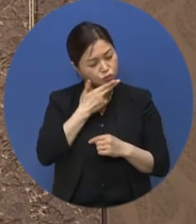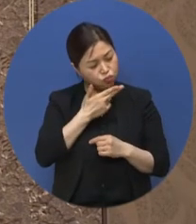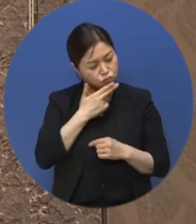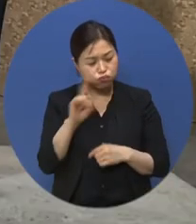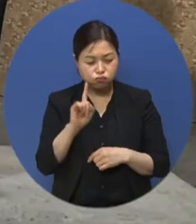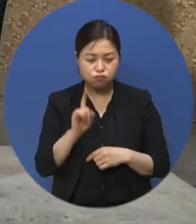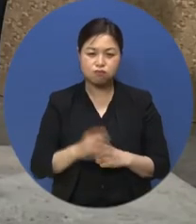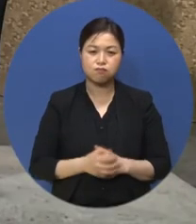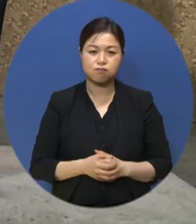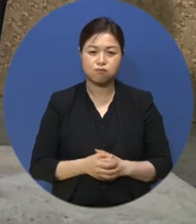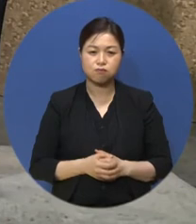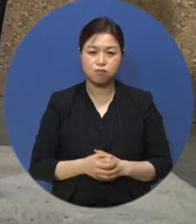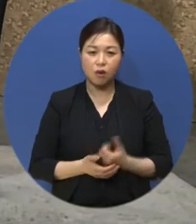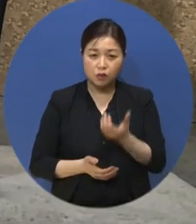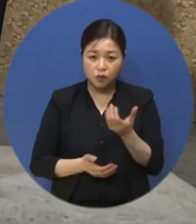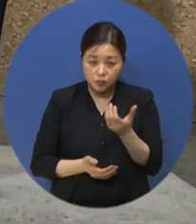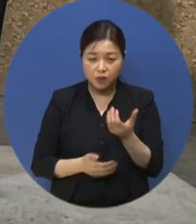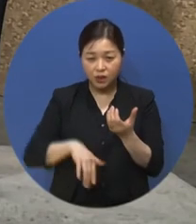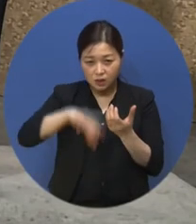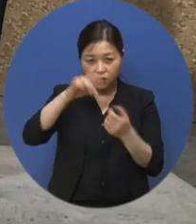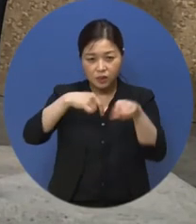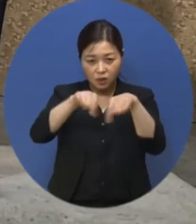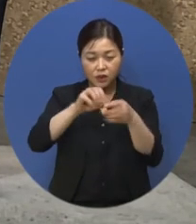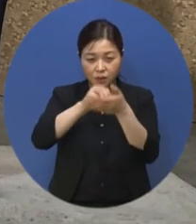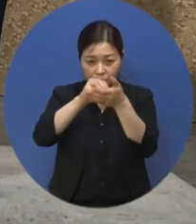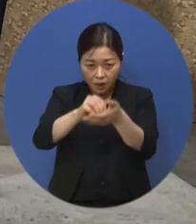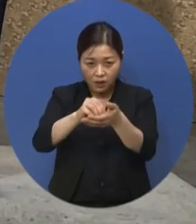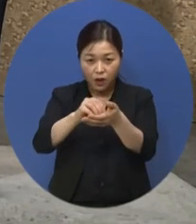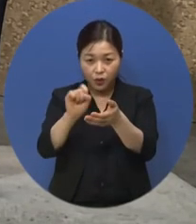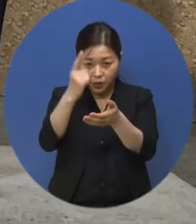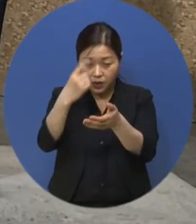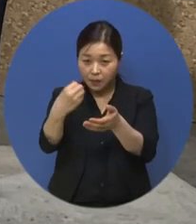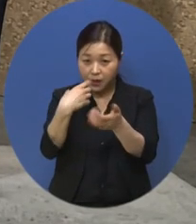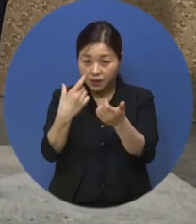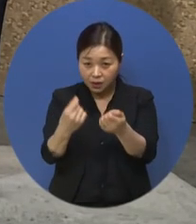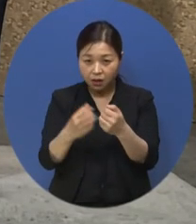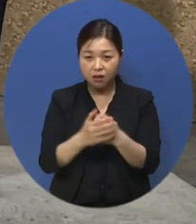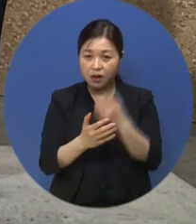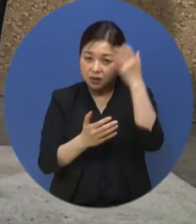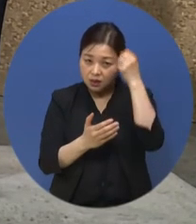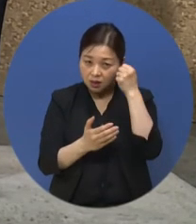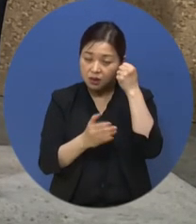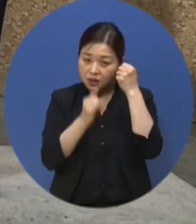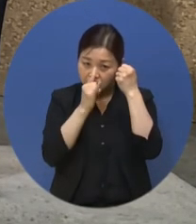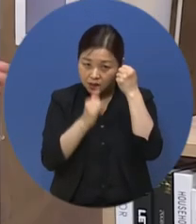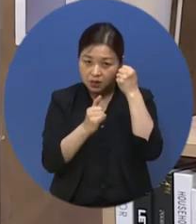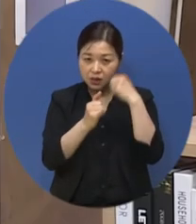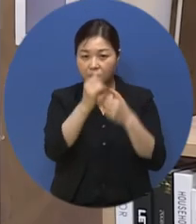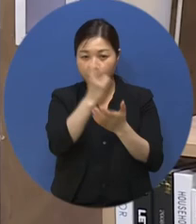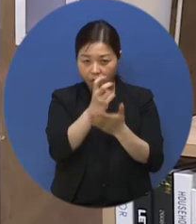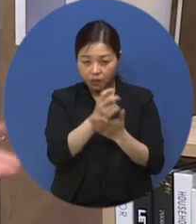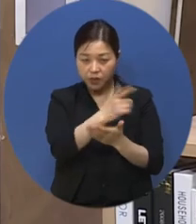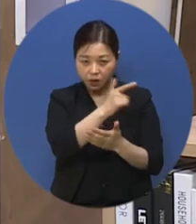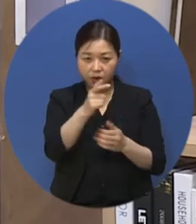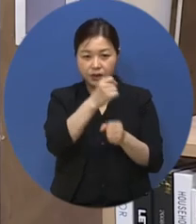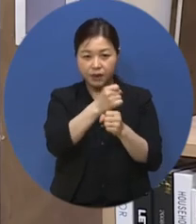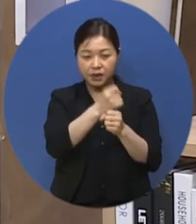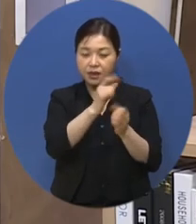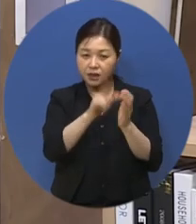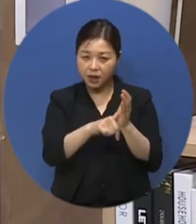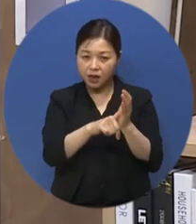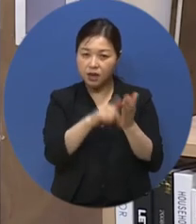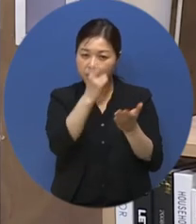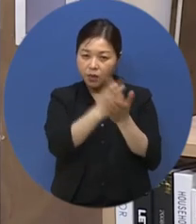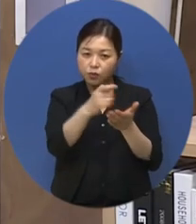네. 방금 이제 입문하게 된 계기를 말씀해 주신 것처럼 예. 좀 기억에 남는 아니면은 조례 여러 가지 만드신 그 조례